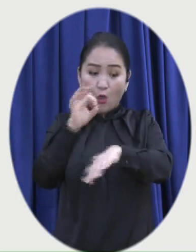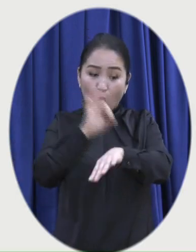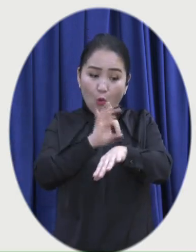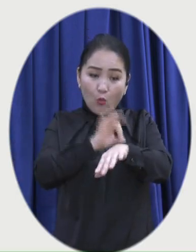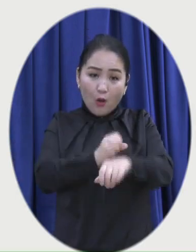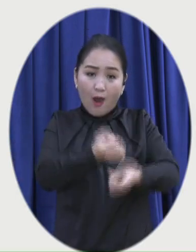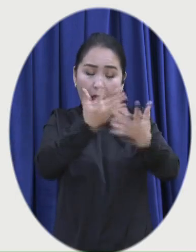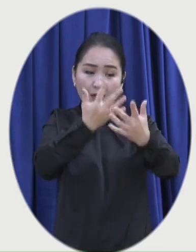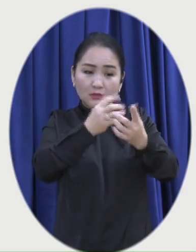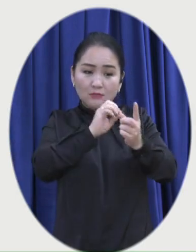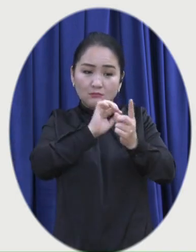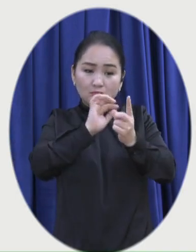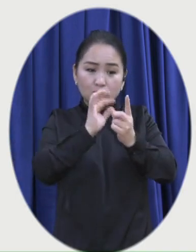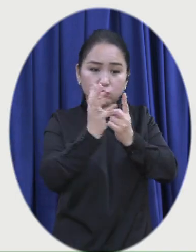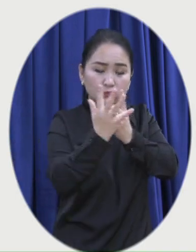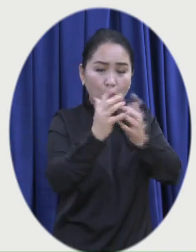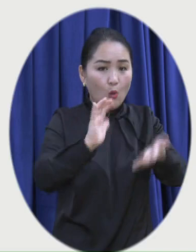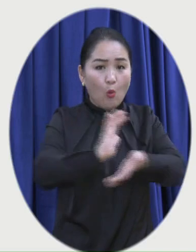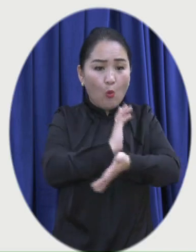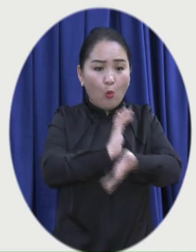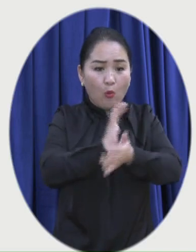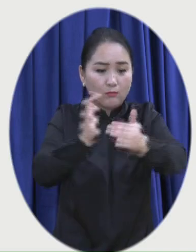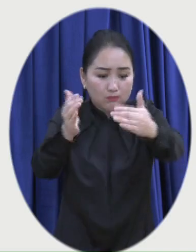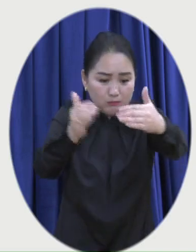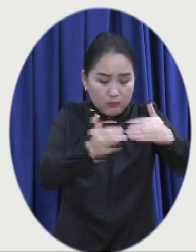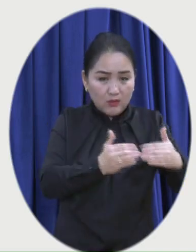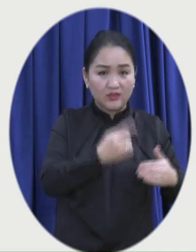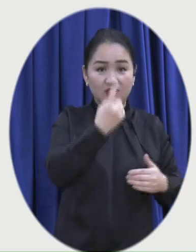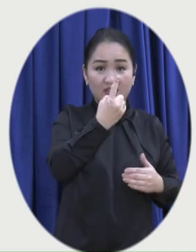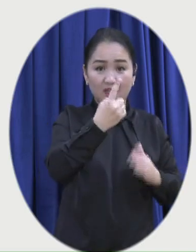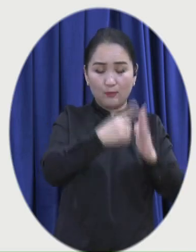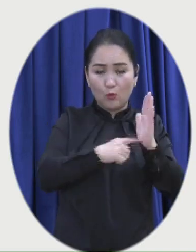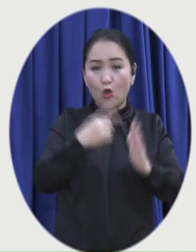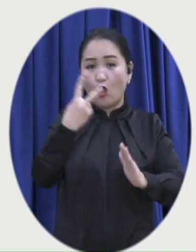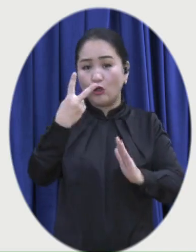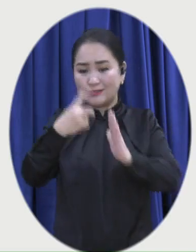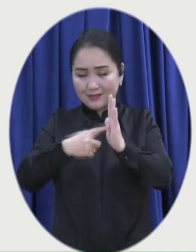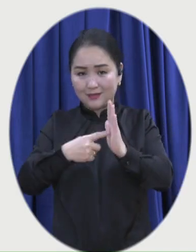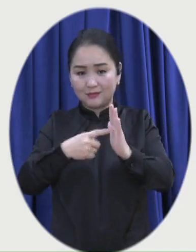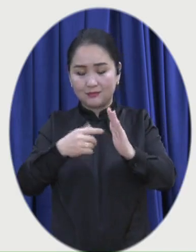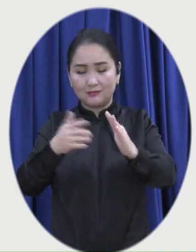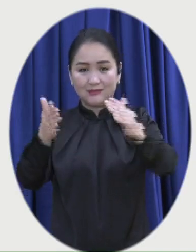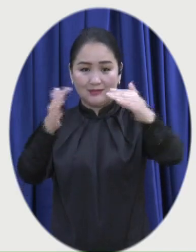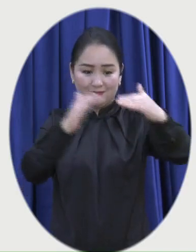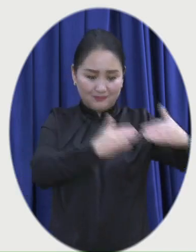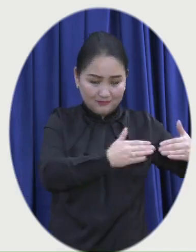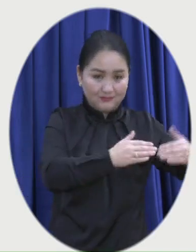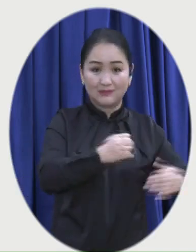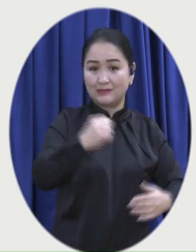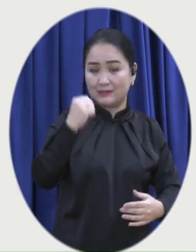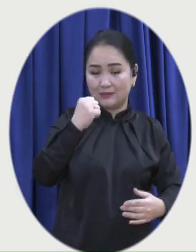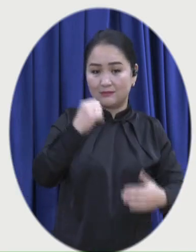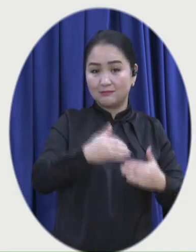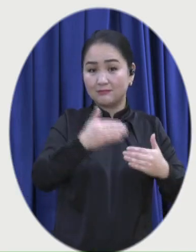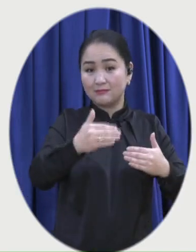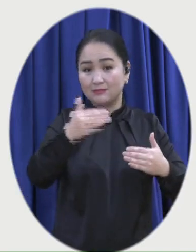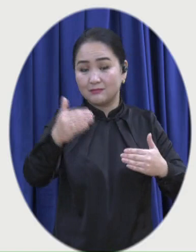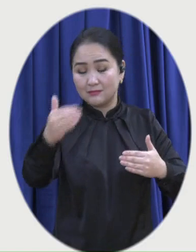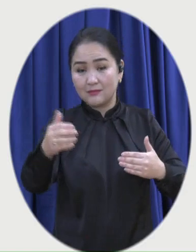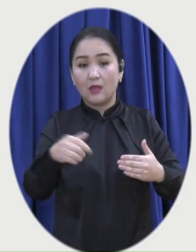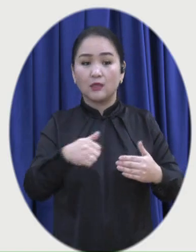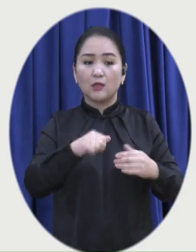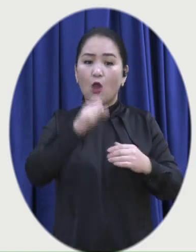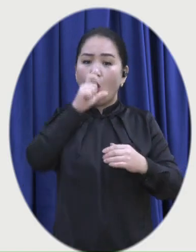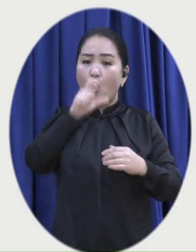арга хэмжээг шуурхай авч хэрэгжүүлж чадвал 1-2 сартаа бол тэрийг дарж чаддаг. Тийм учраас үргэлжлэн хойшоогоо явна. Гэхдээ олон